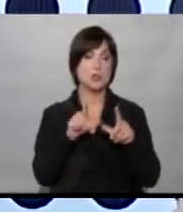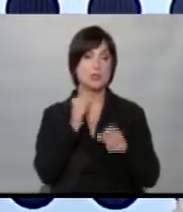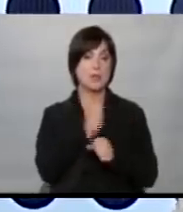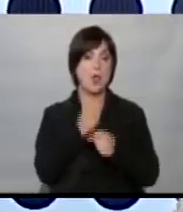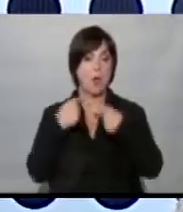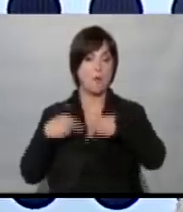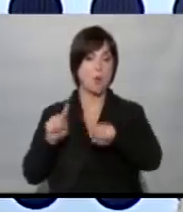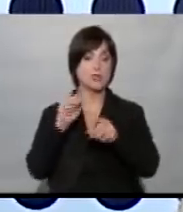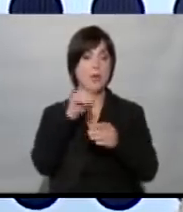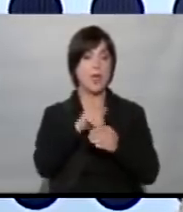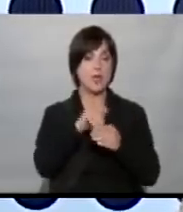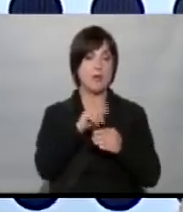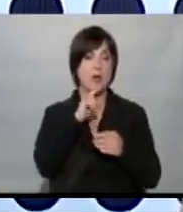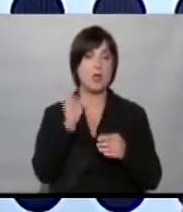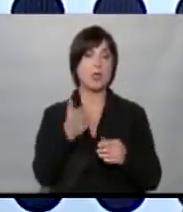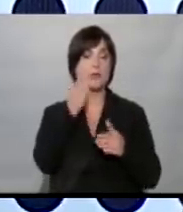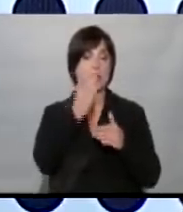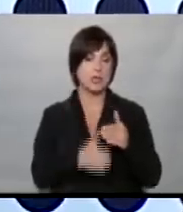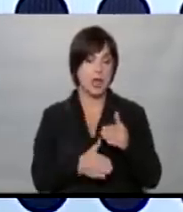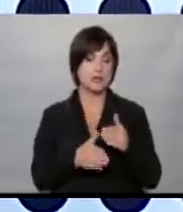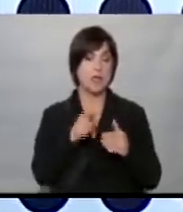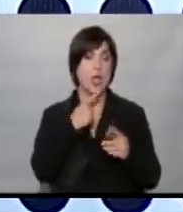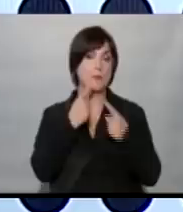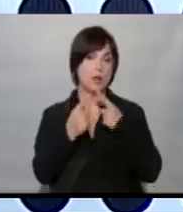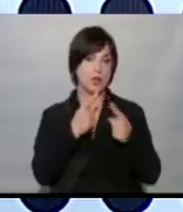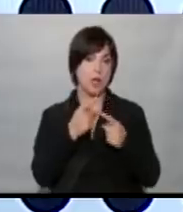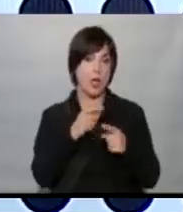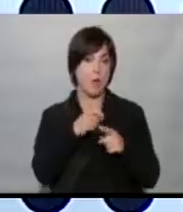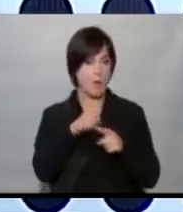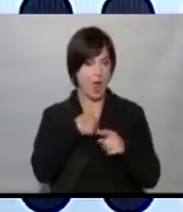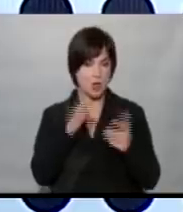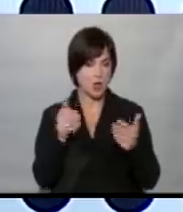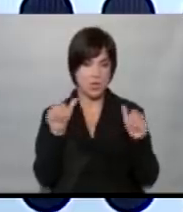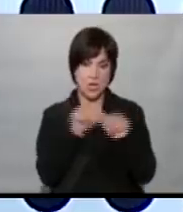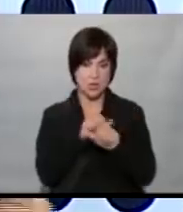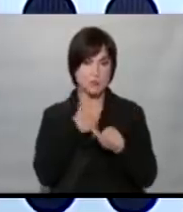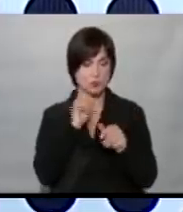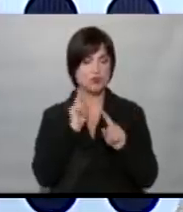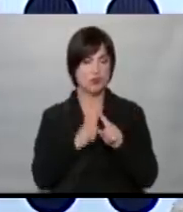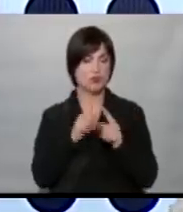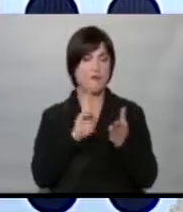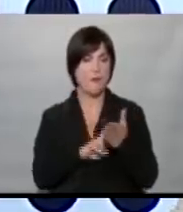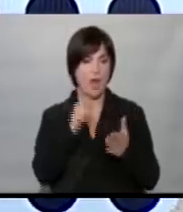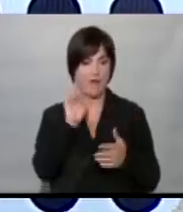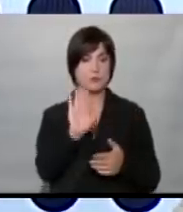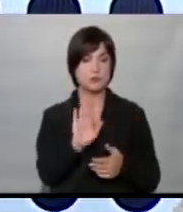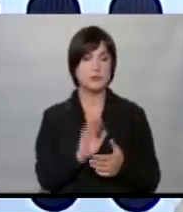формира посебен референдум од кога ќе бидат при крај преговорите. Така. Поправете ме ако не е така. Така, така, за право сте. Понатаму,